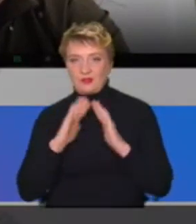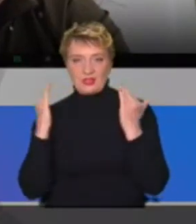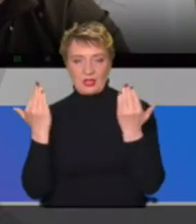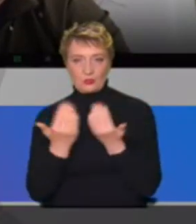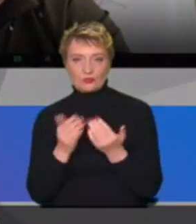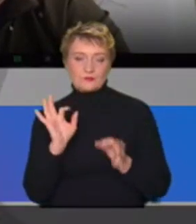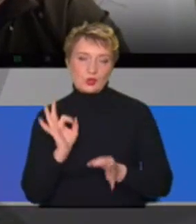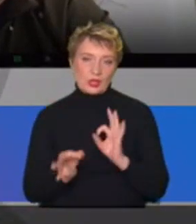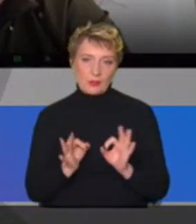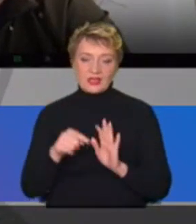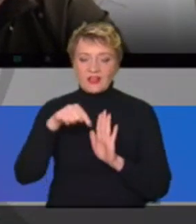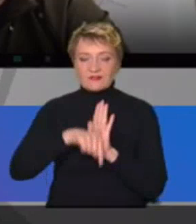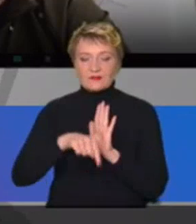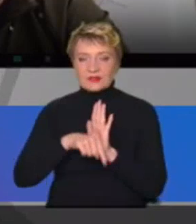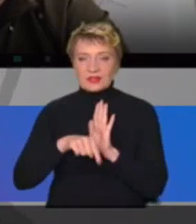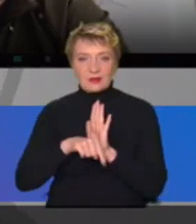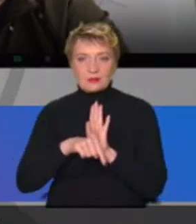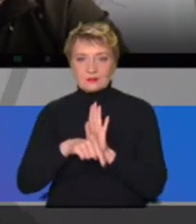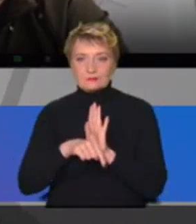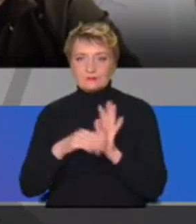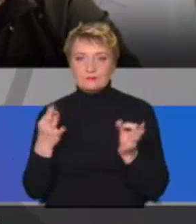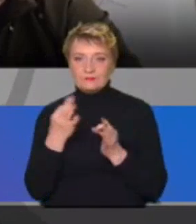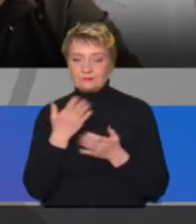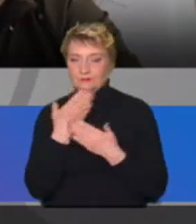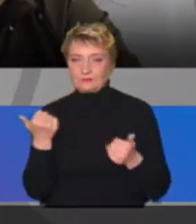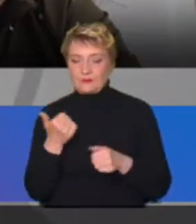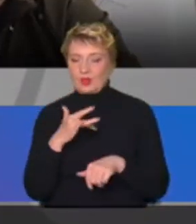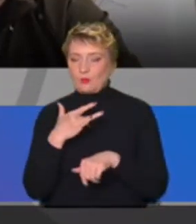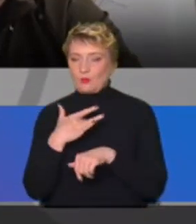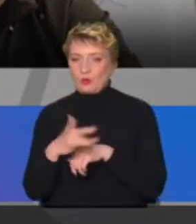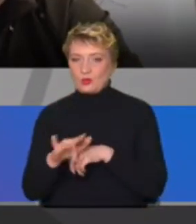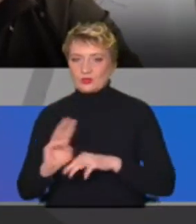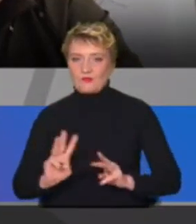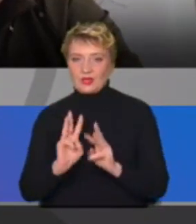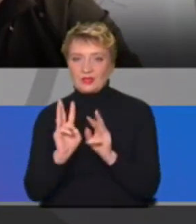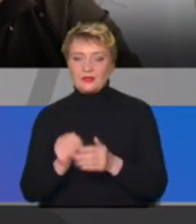утеплення, вроді він ще такий красивий, але знутрі повністю поверхи вигоріли